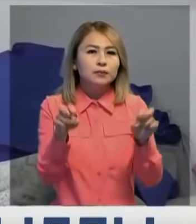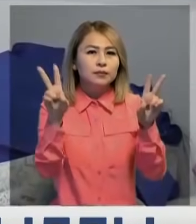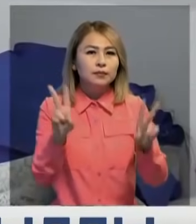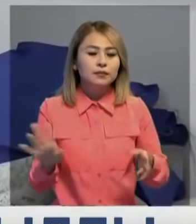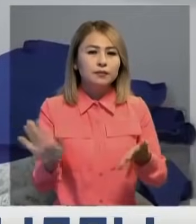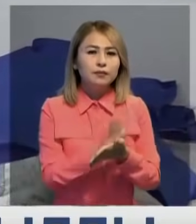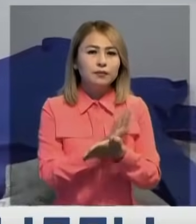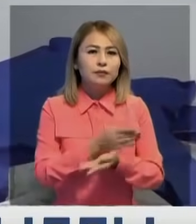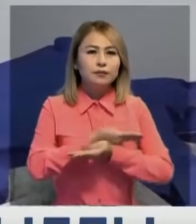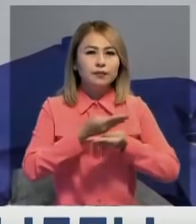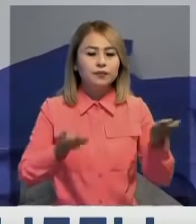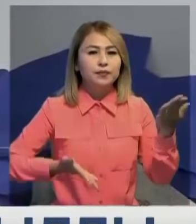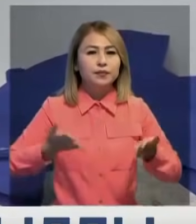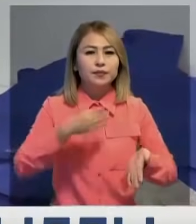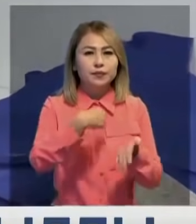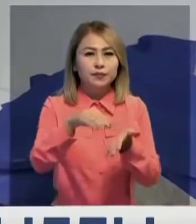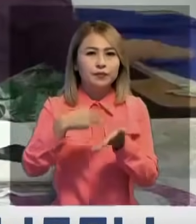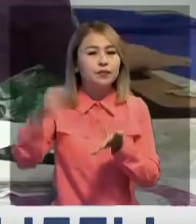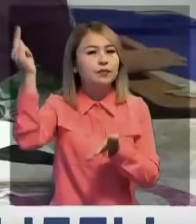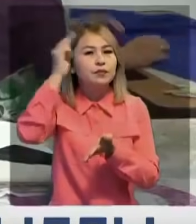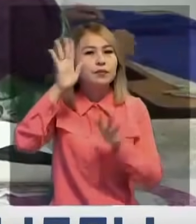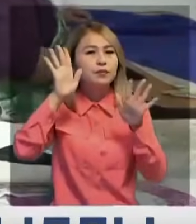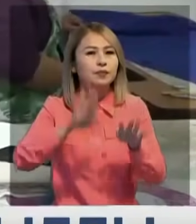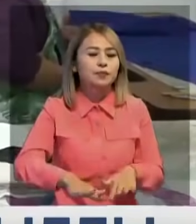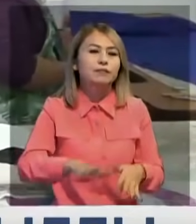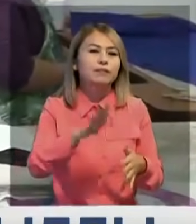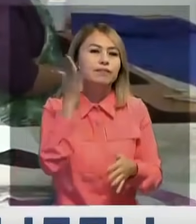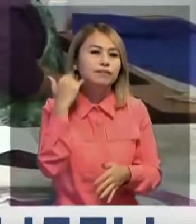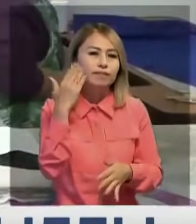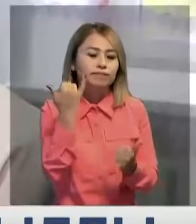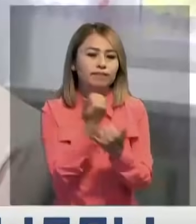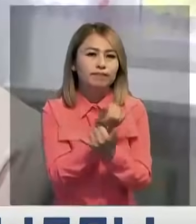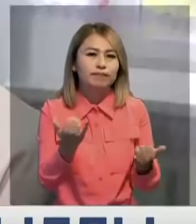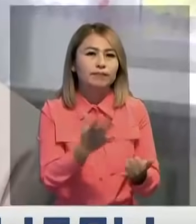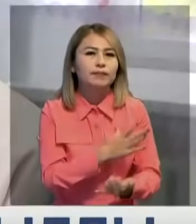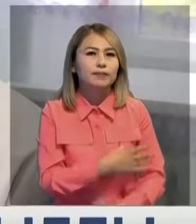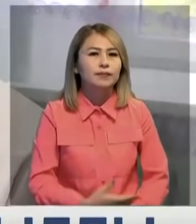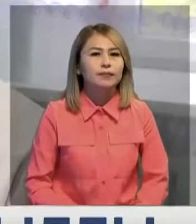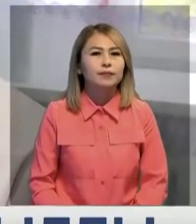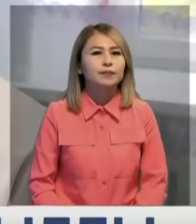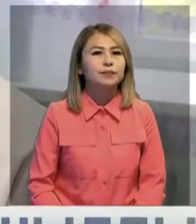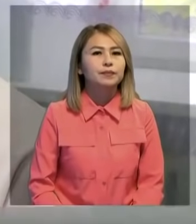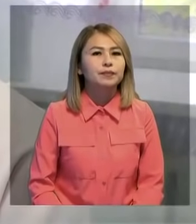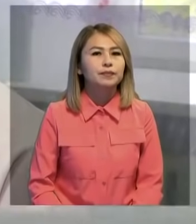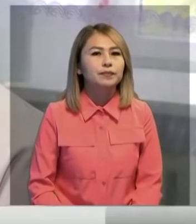грантқа құрал-жабдықтар сатып алынса, оқу орны бірнеше бөлмені жеңілдікпен ұсынып отыр. Сұраныс бар,